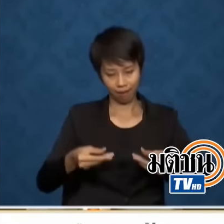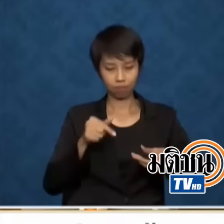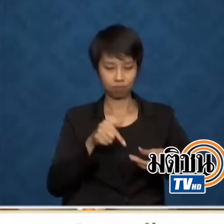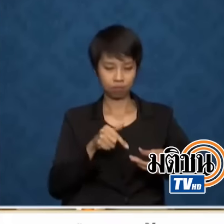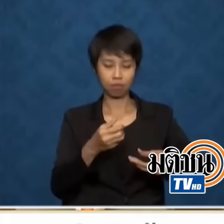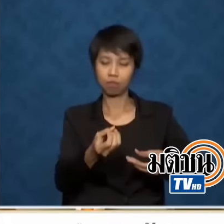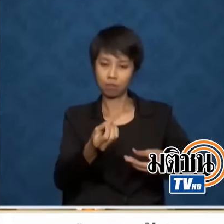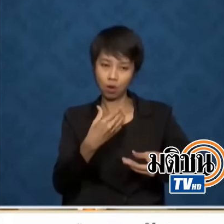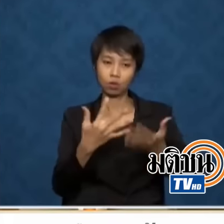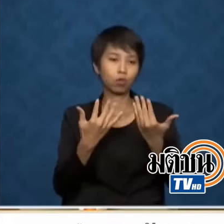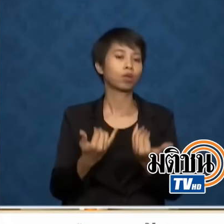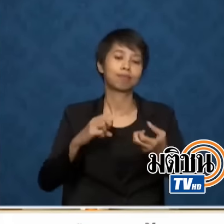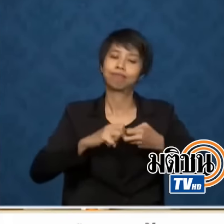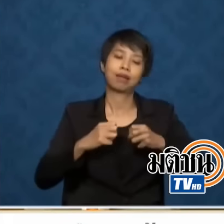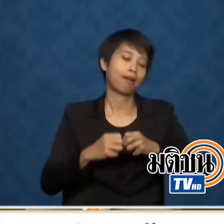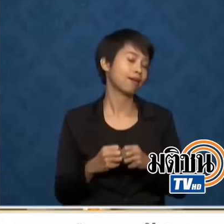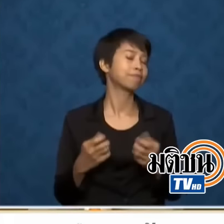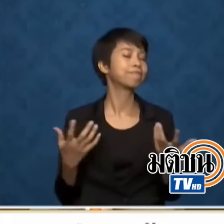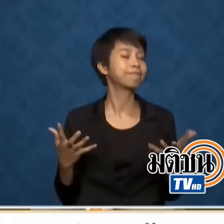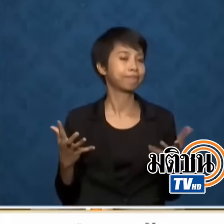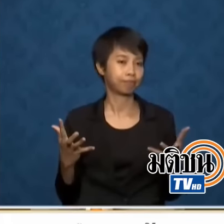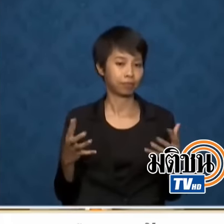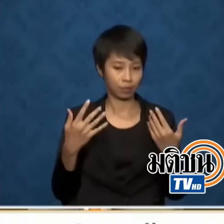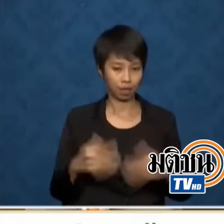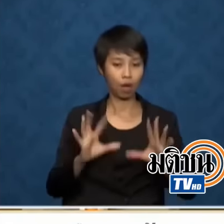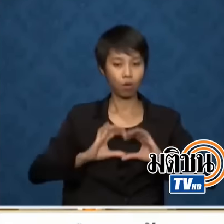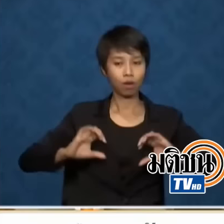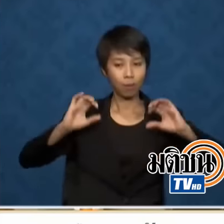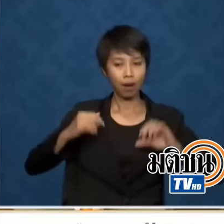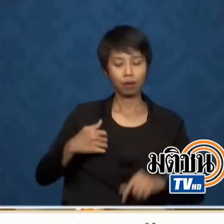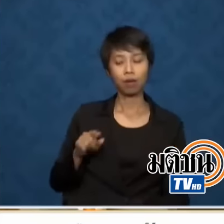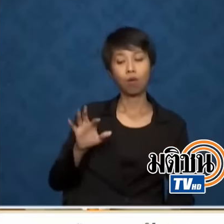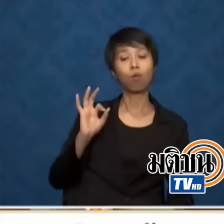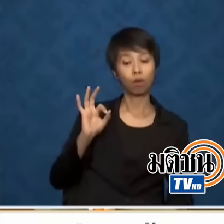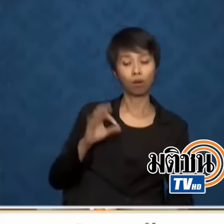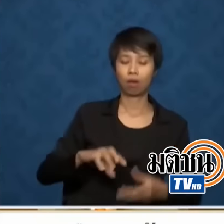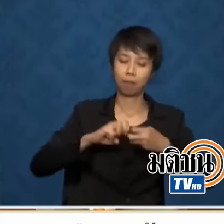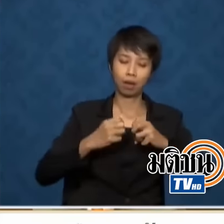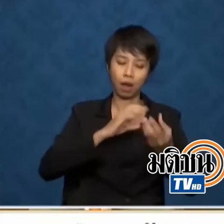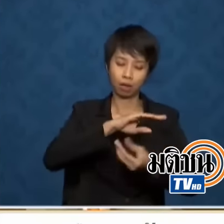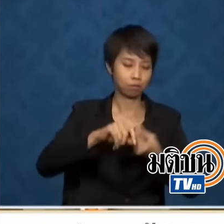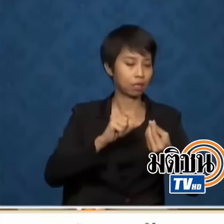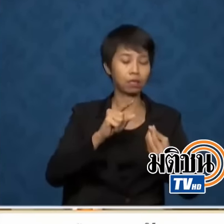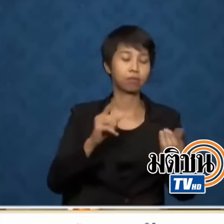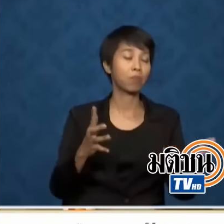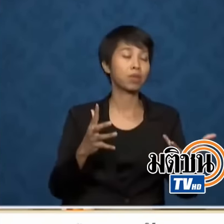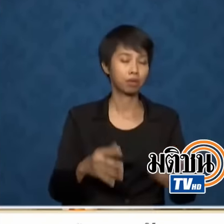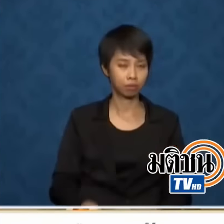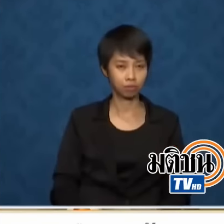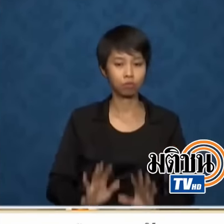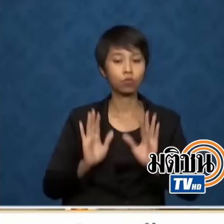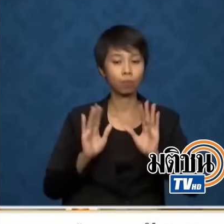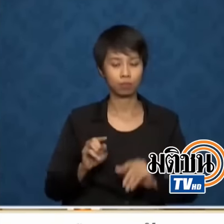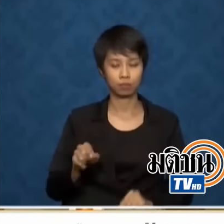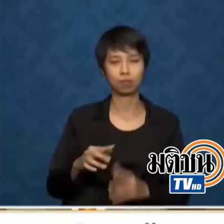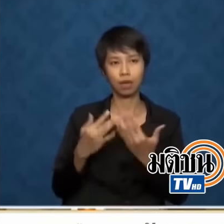าไม่มีวิกฤตนะคะแล้วจากนั้นรัฐบาลก็เลิกพูดว่ามีวิกฤตเศรษฐกิจทันทีค่ะเพราะว่าที่ผ่านมาเนี่ยเราก็ต้